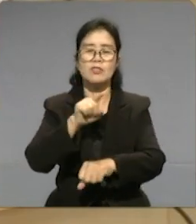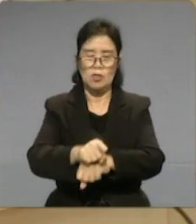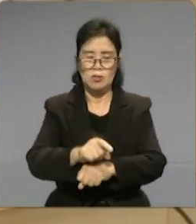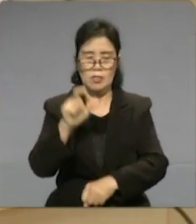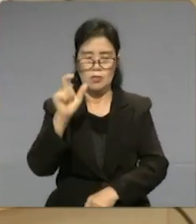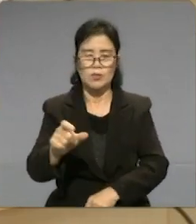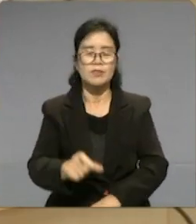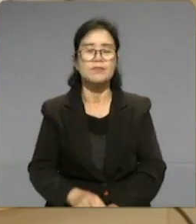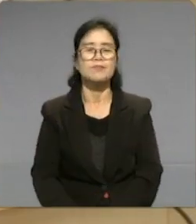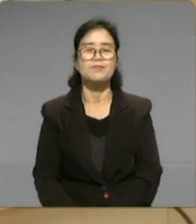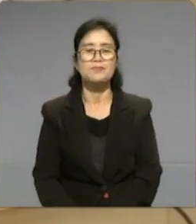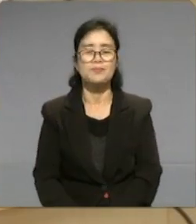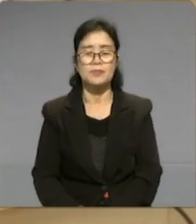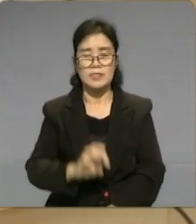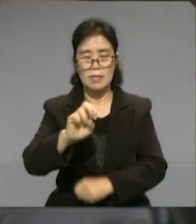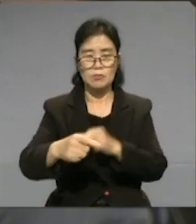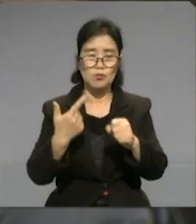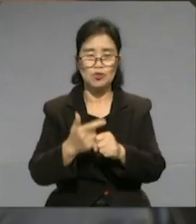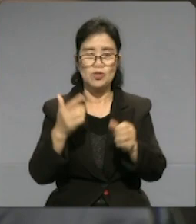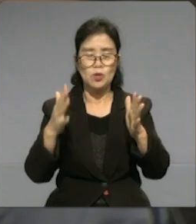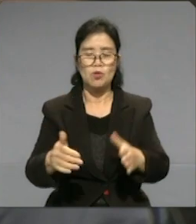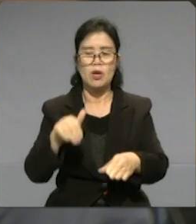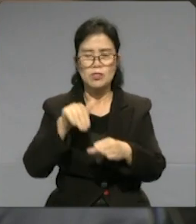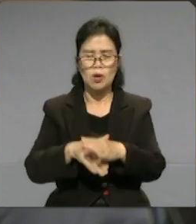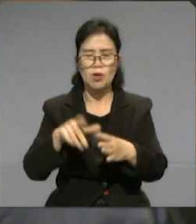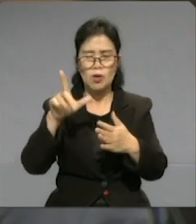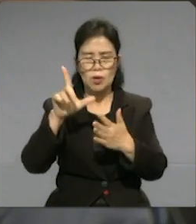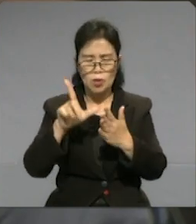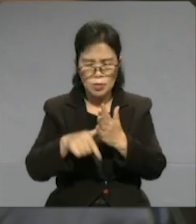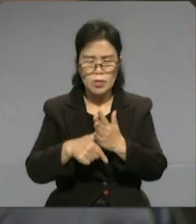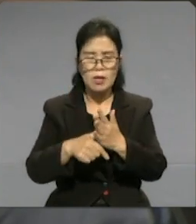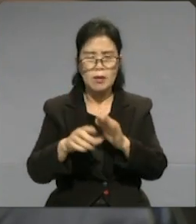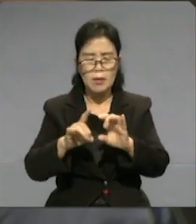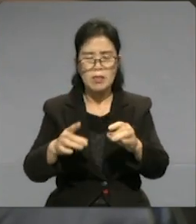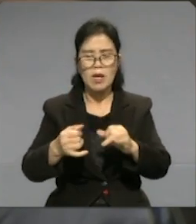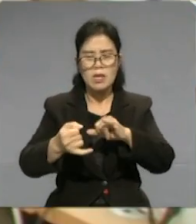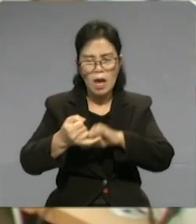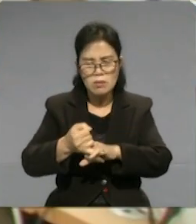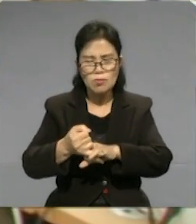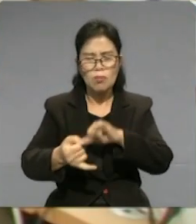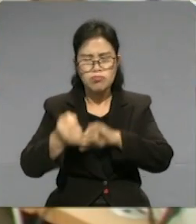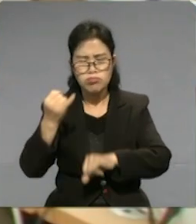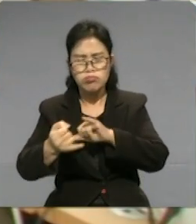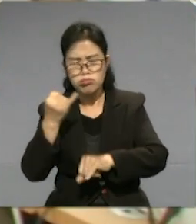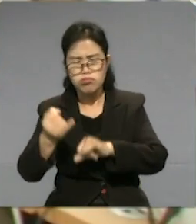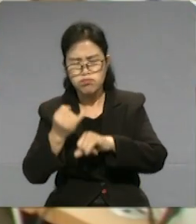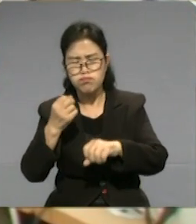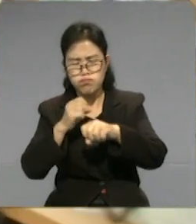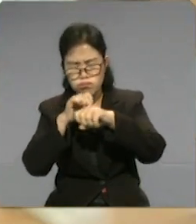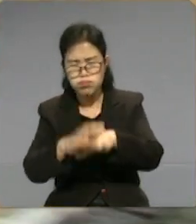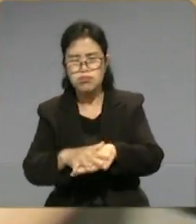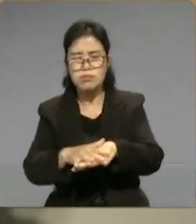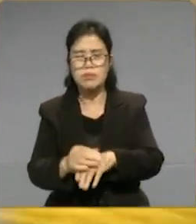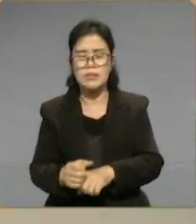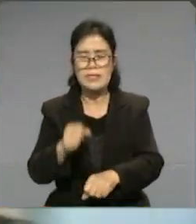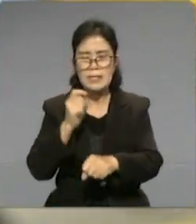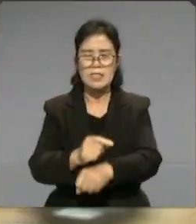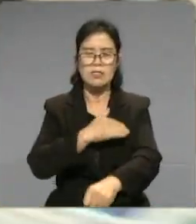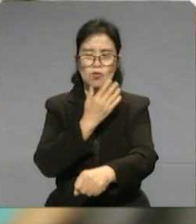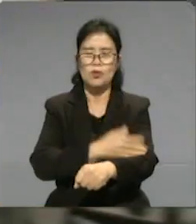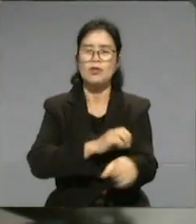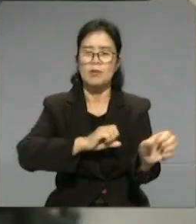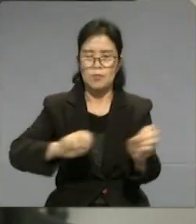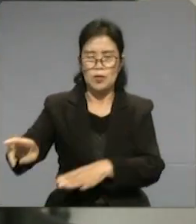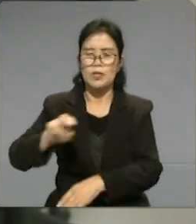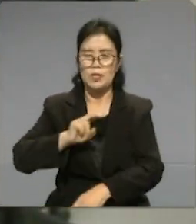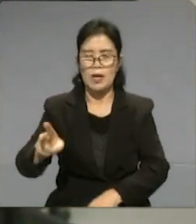강조했습니다. 36년 동안 선거철마다 약속이 유야무야 됐다며 기득권을 버려야